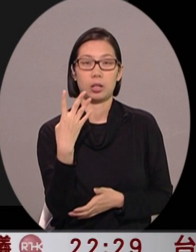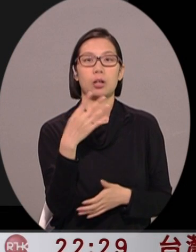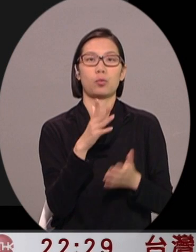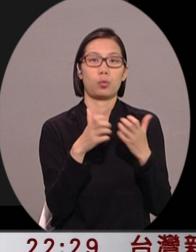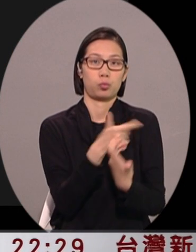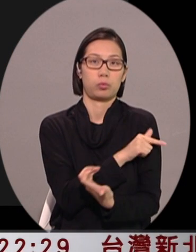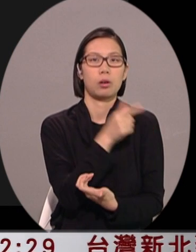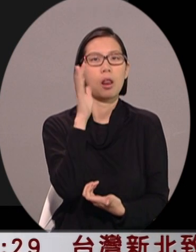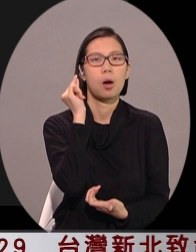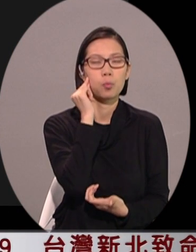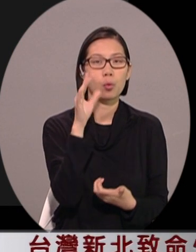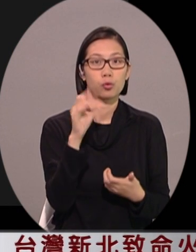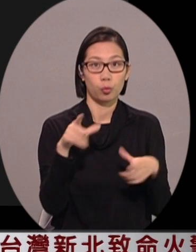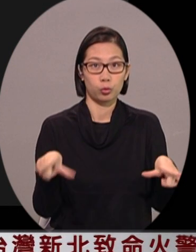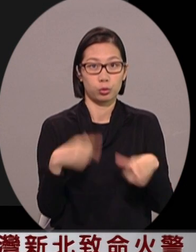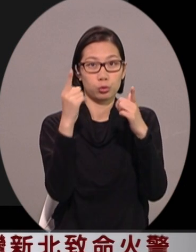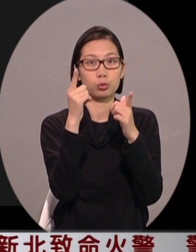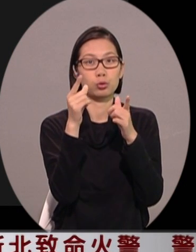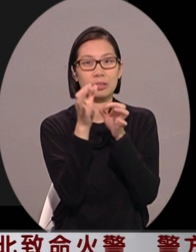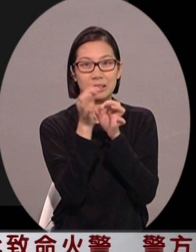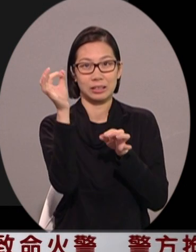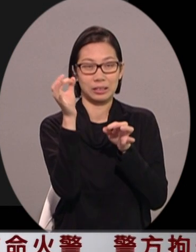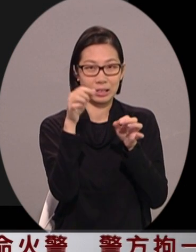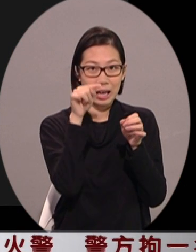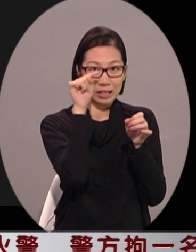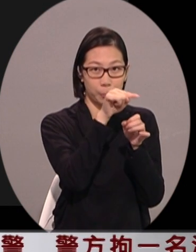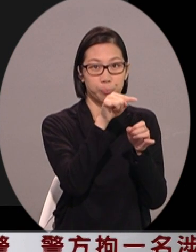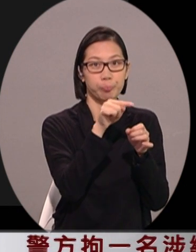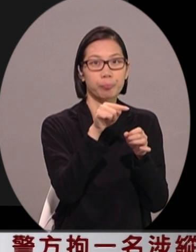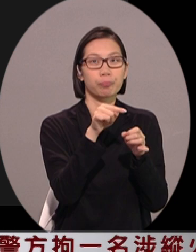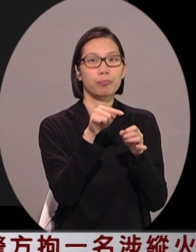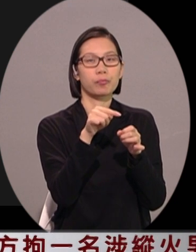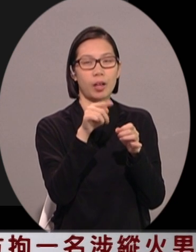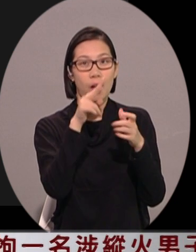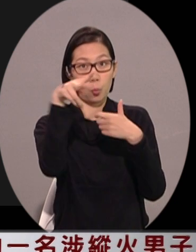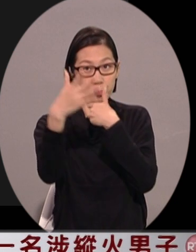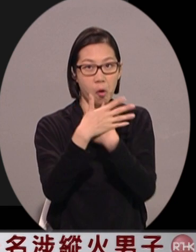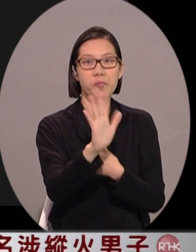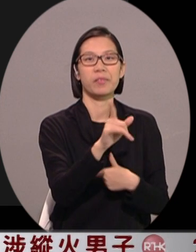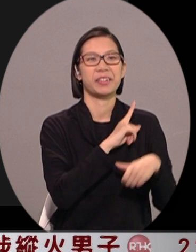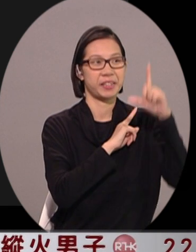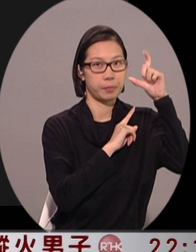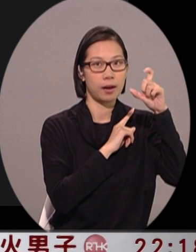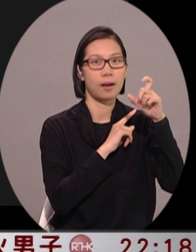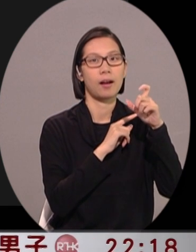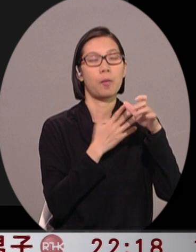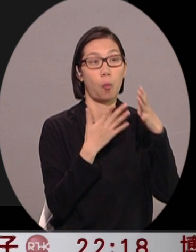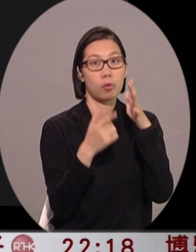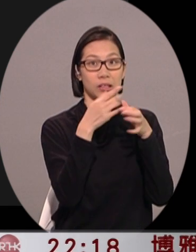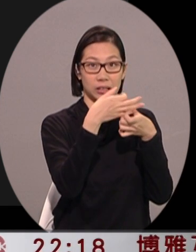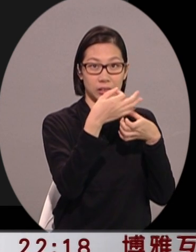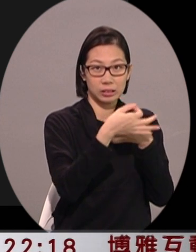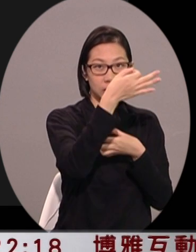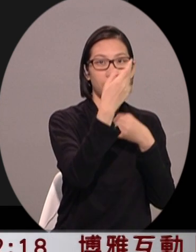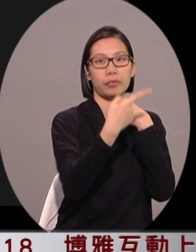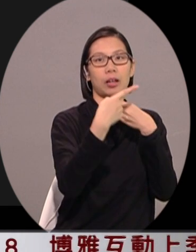典男女用咗一條樹枝嚟撳掣，不求人咁樣影咗呢一張相。呢一支樹枝可能係世界